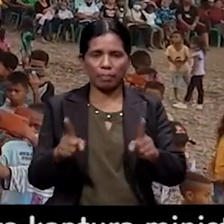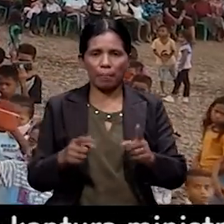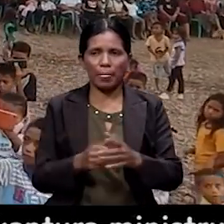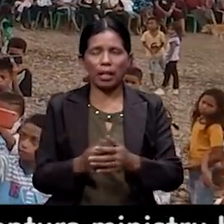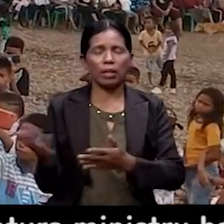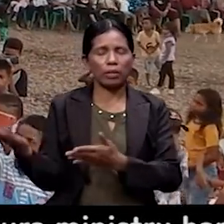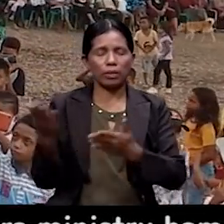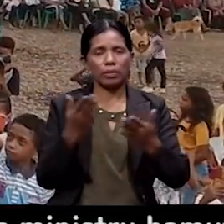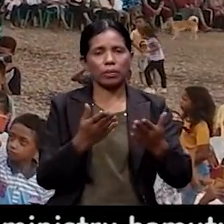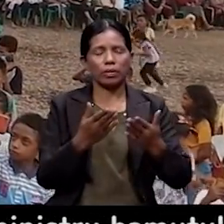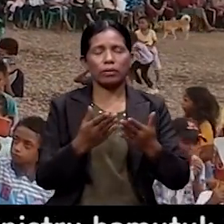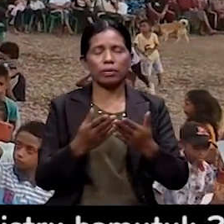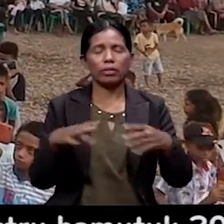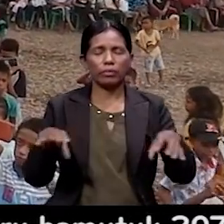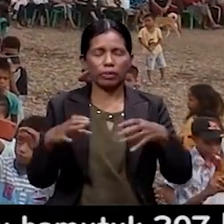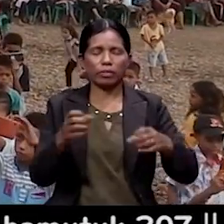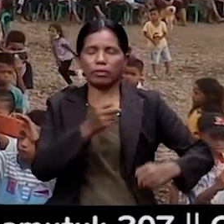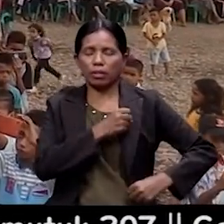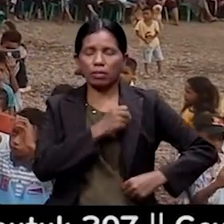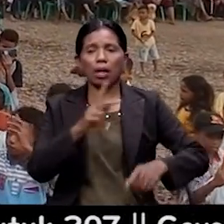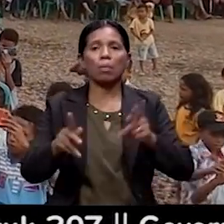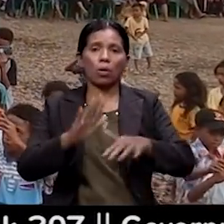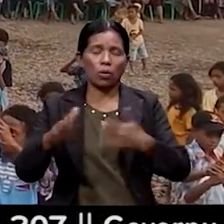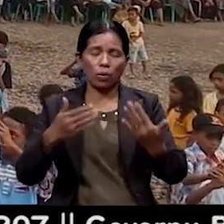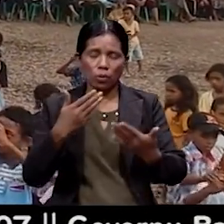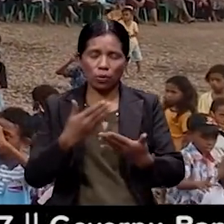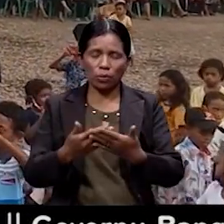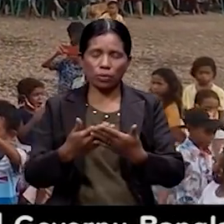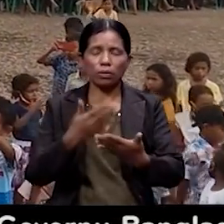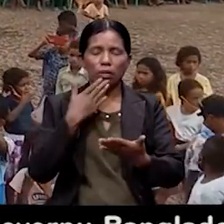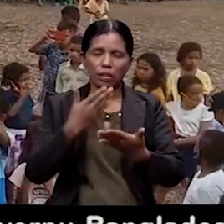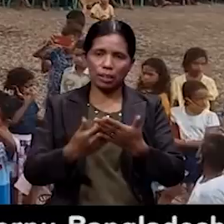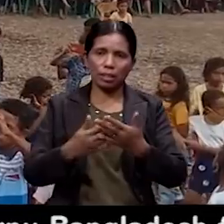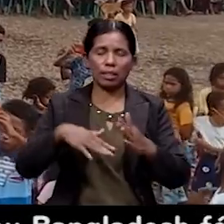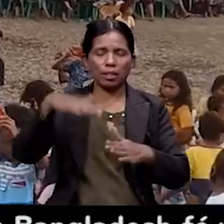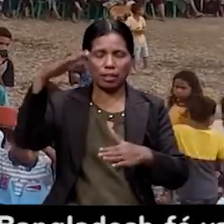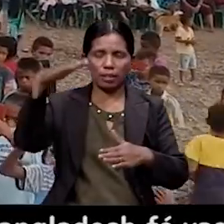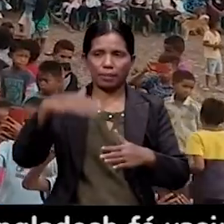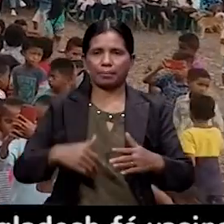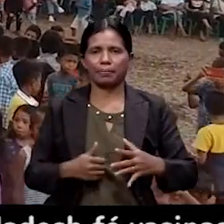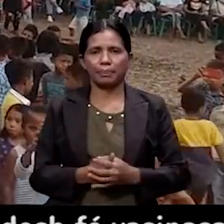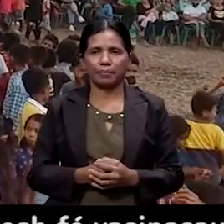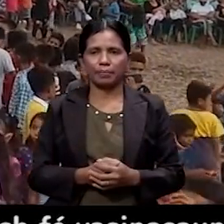nem. Povo nem valor. E ele tem asma.